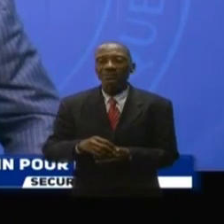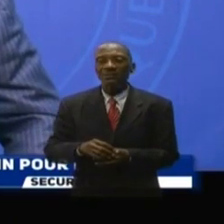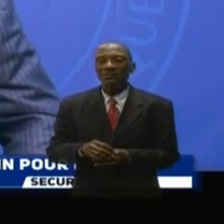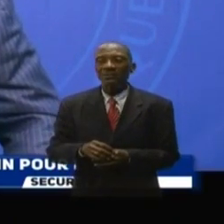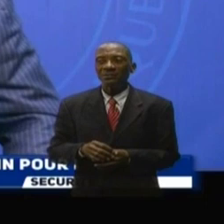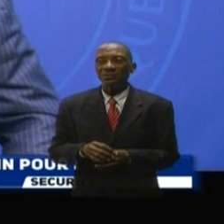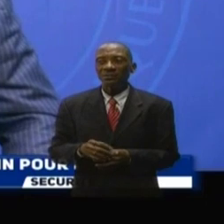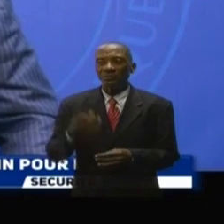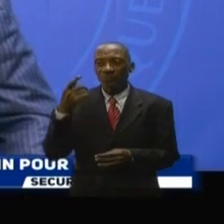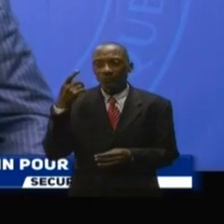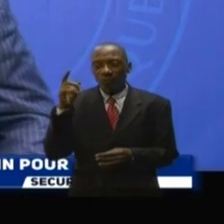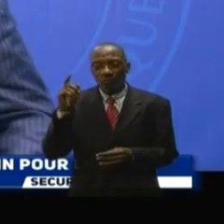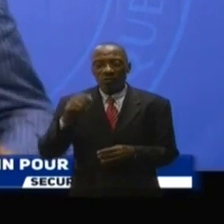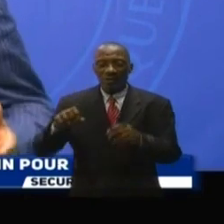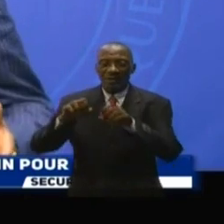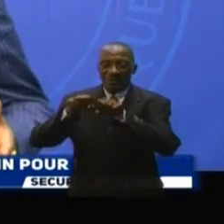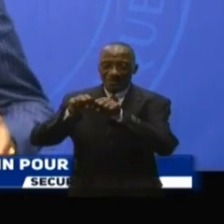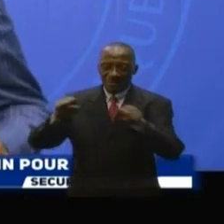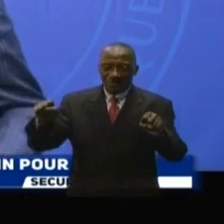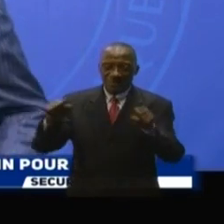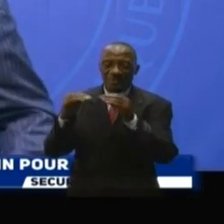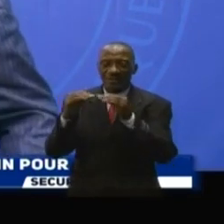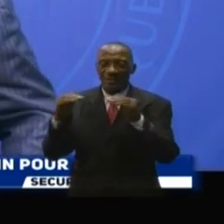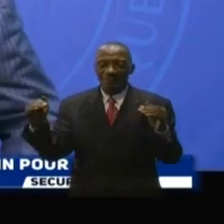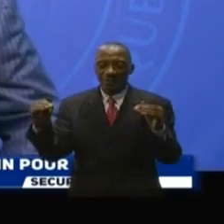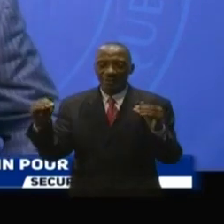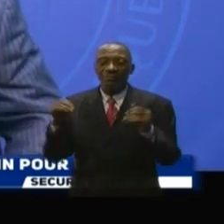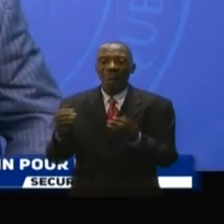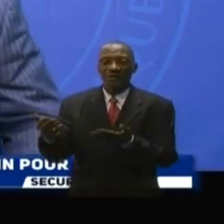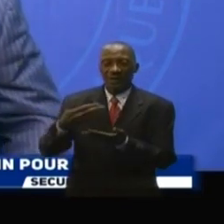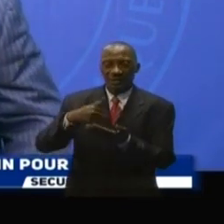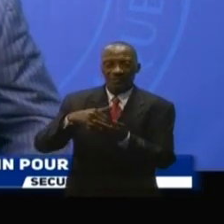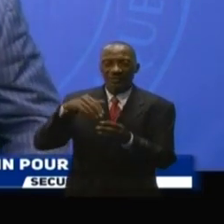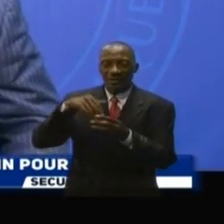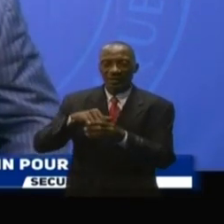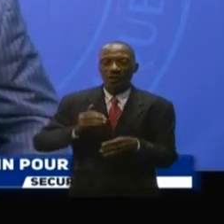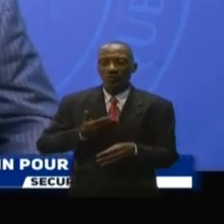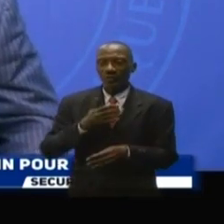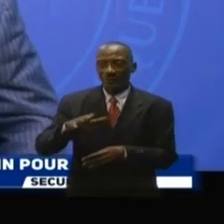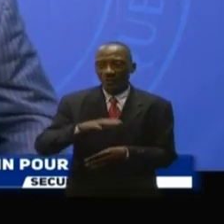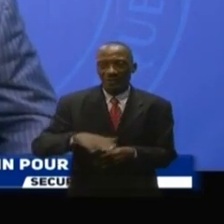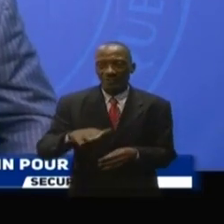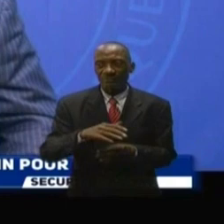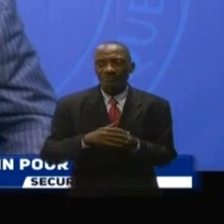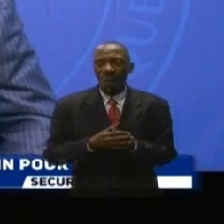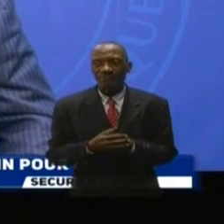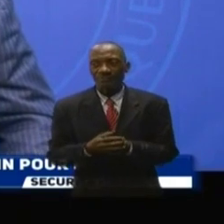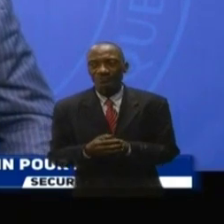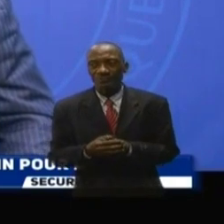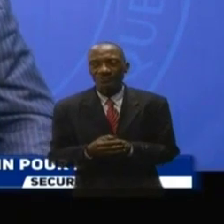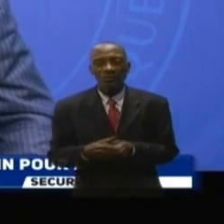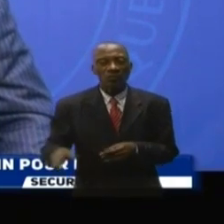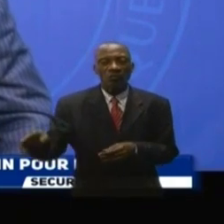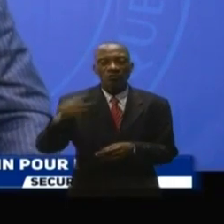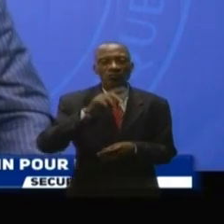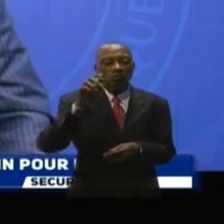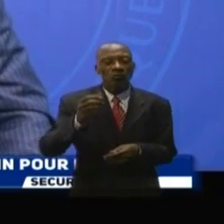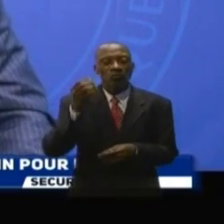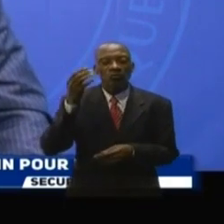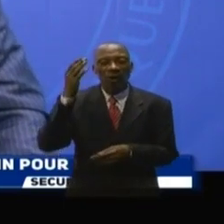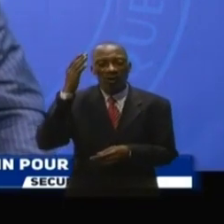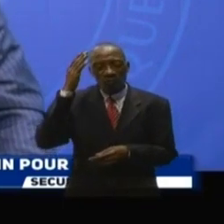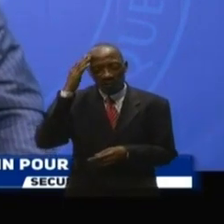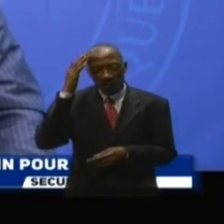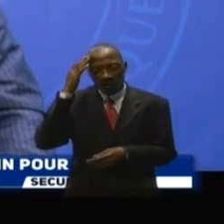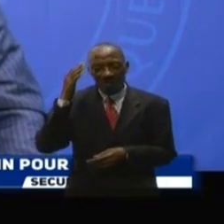de la paix et de la stabilité indispensables pour notre développement. Soyez convaincus que ce